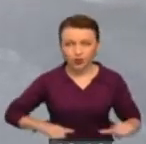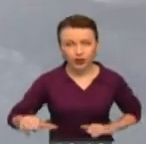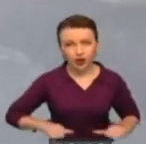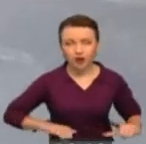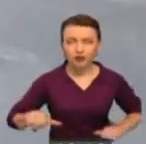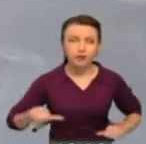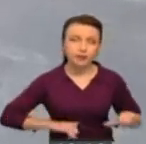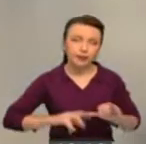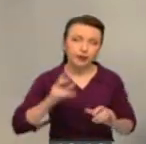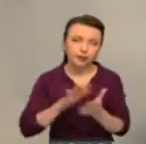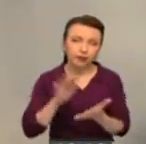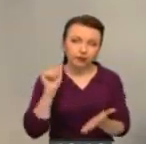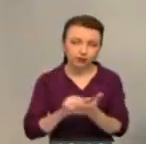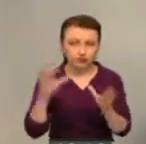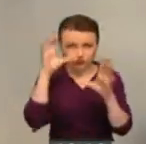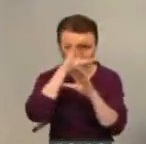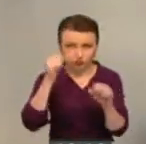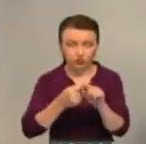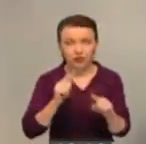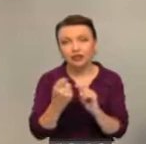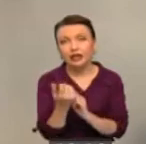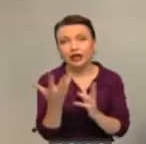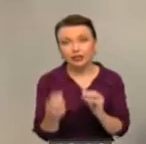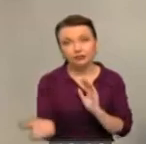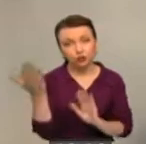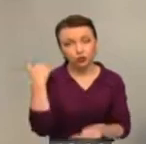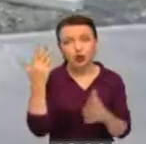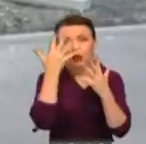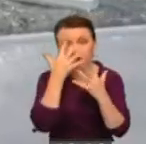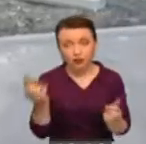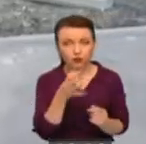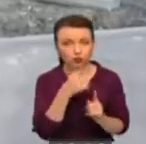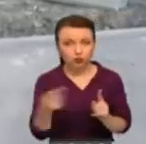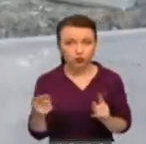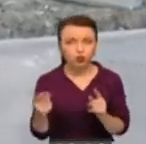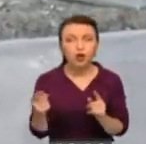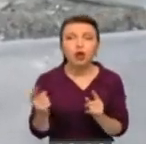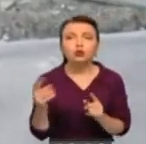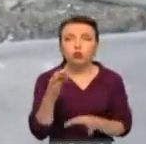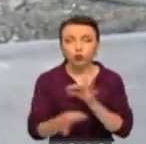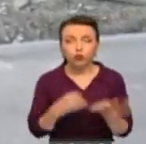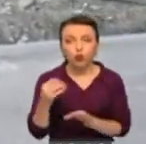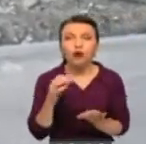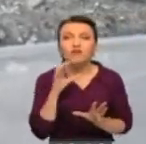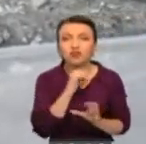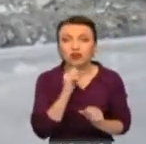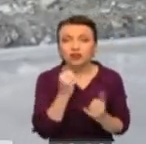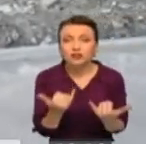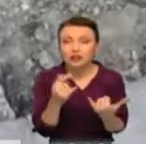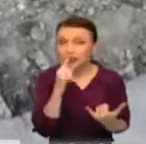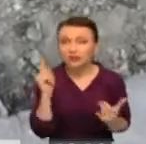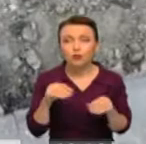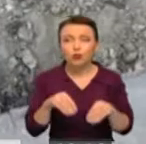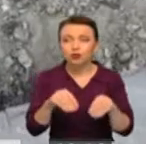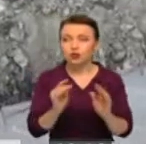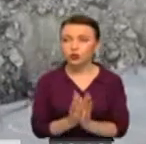бетонні огородження клумб вночі, кілька днів тому, також у темну пору доби, а викрали тільки на висаджені кущі, частину